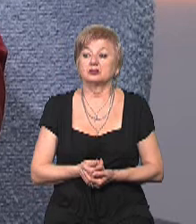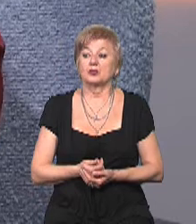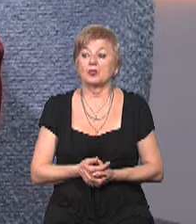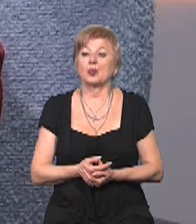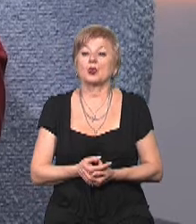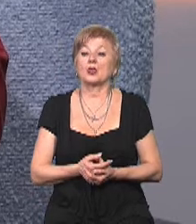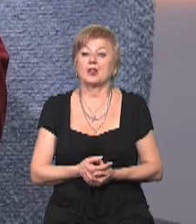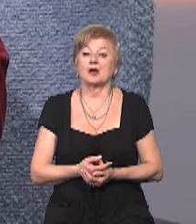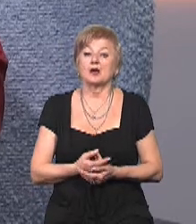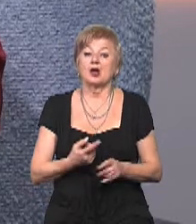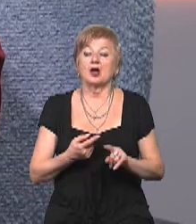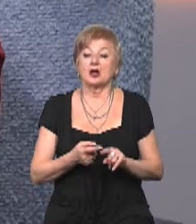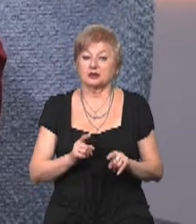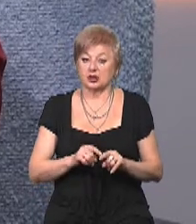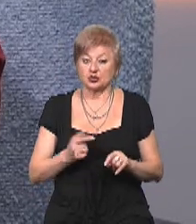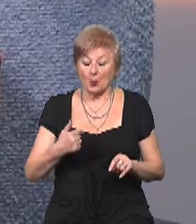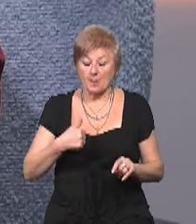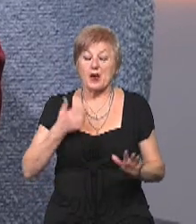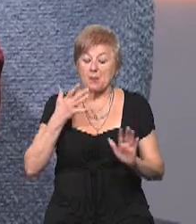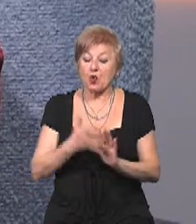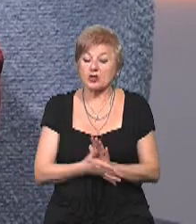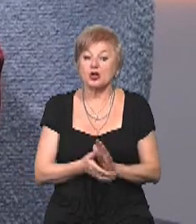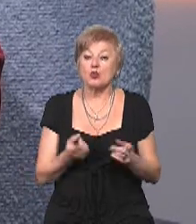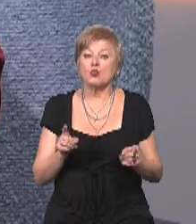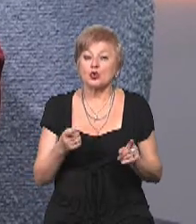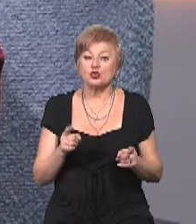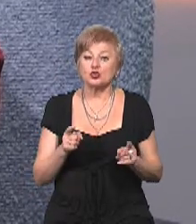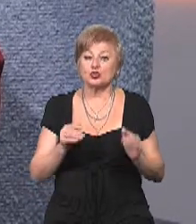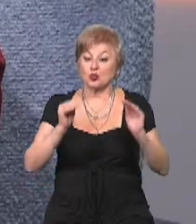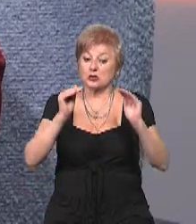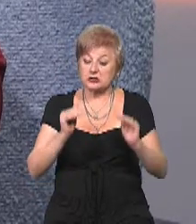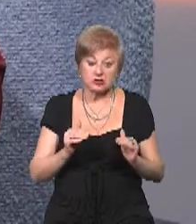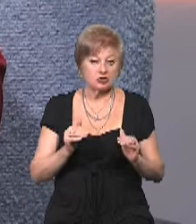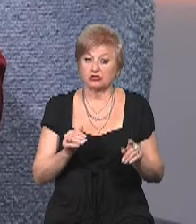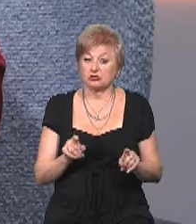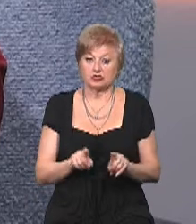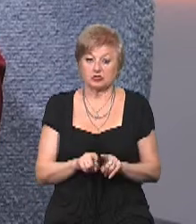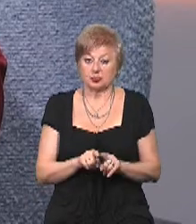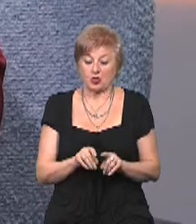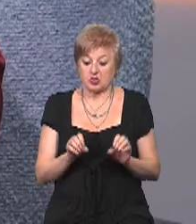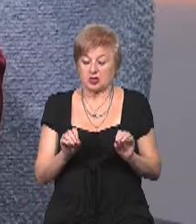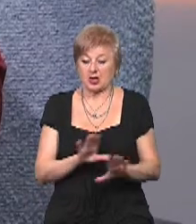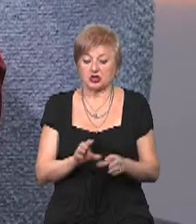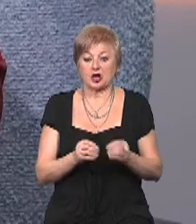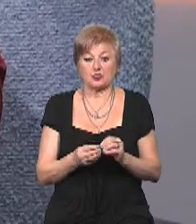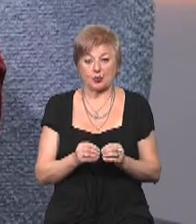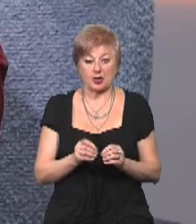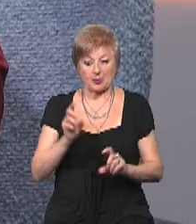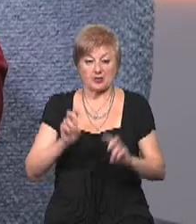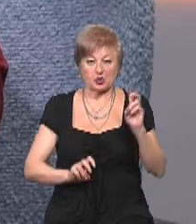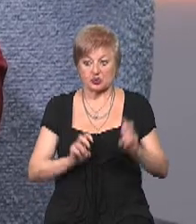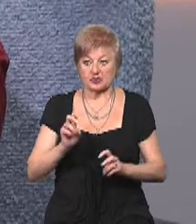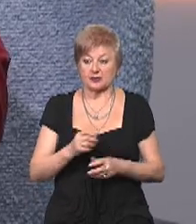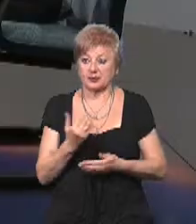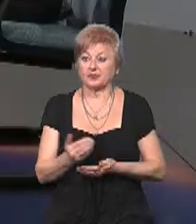використовуючи якусь економічну складову, щоб ми зрозуміли, чому це зниження в 3 рази, воно не вирішує проблеми підприємства. Пане